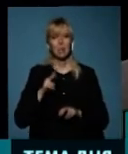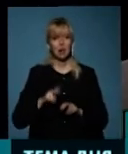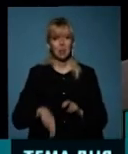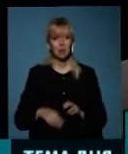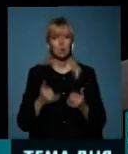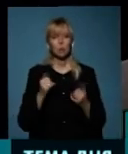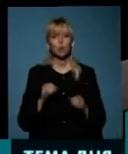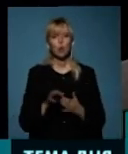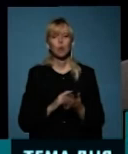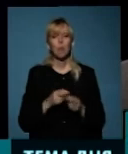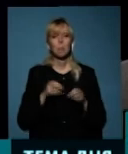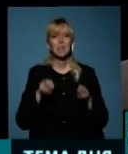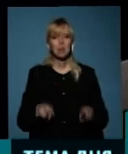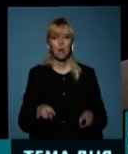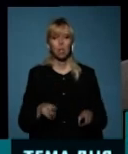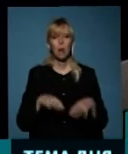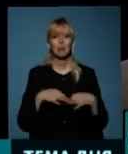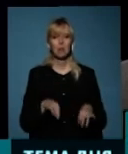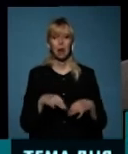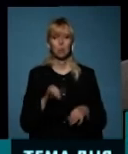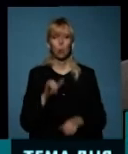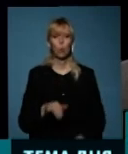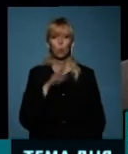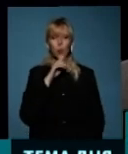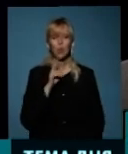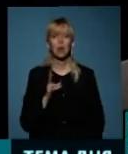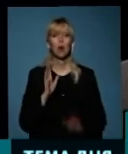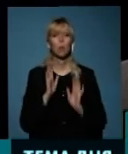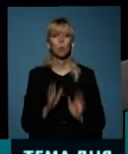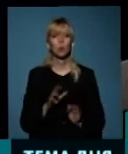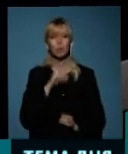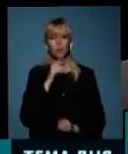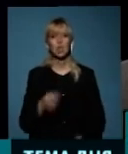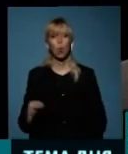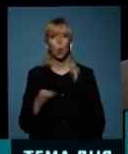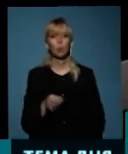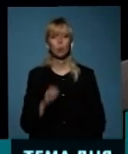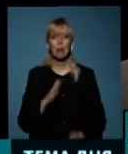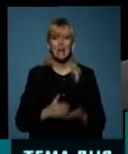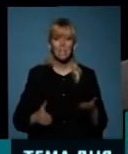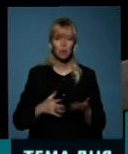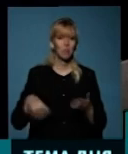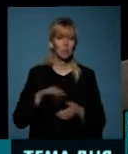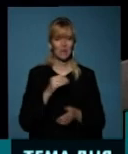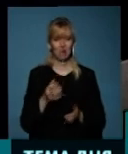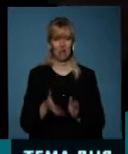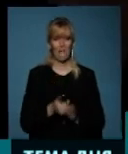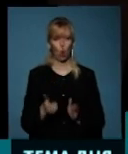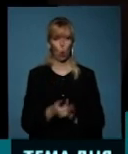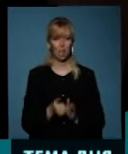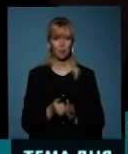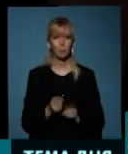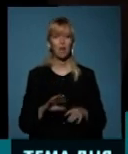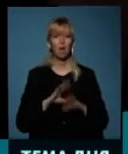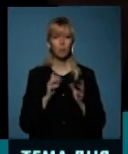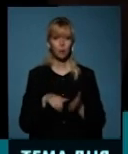сьогодні можна оцінити безпечність транспорту у Чернівцях, і як будете в Чернівецькій області, як будете ліквідовувати всі недоліки? Ну,